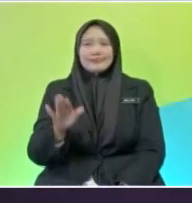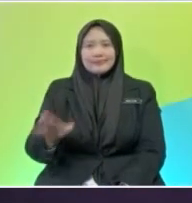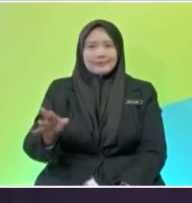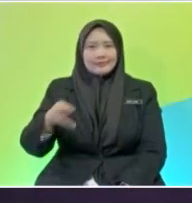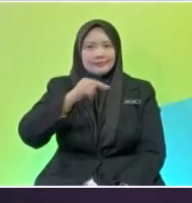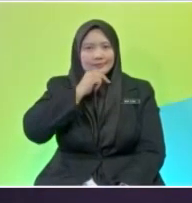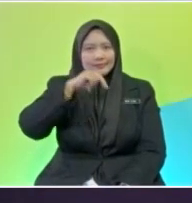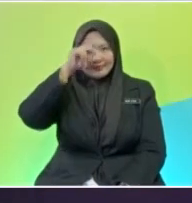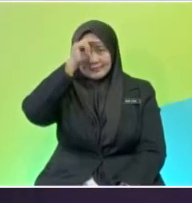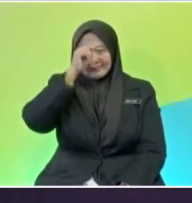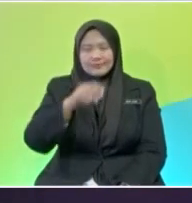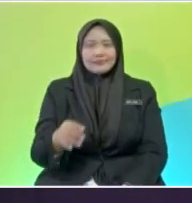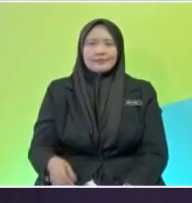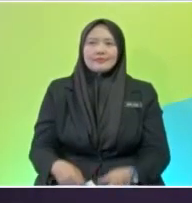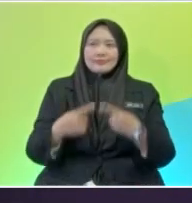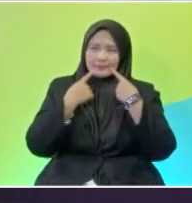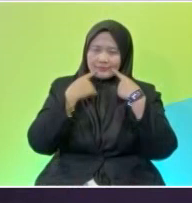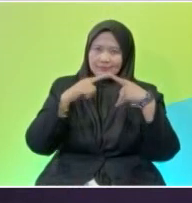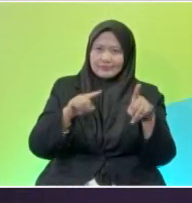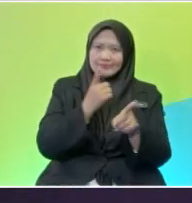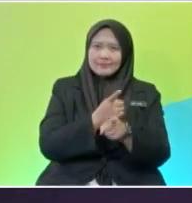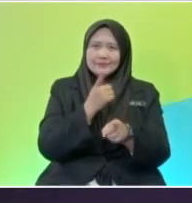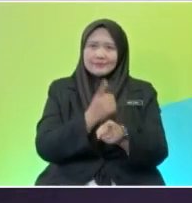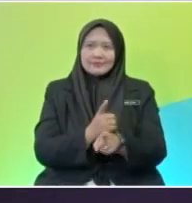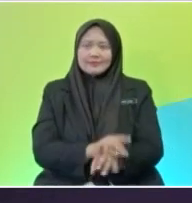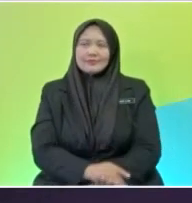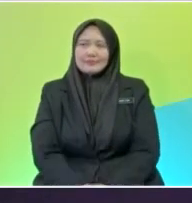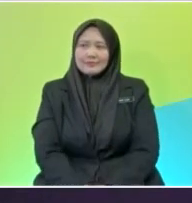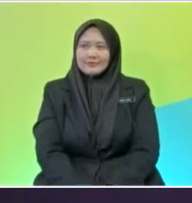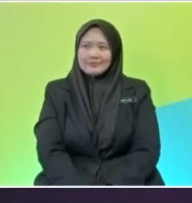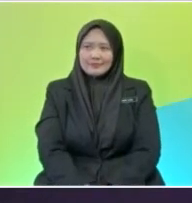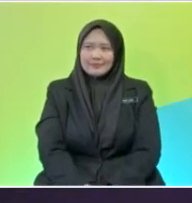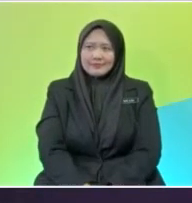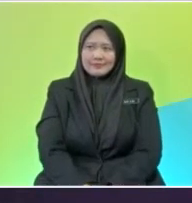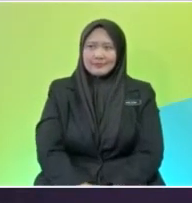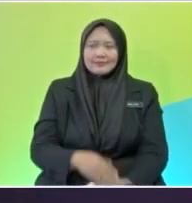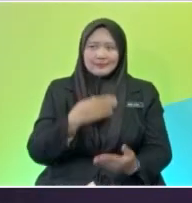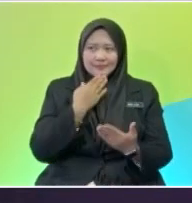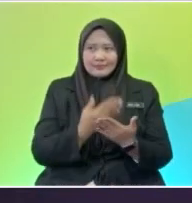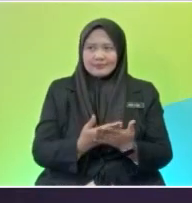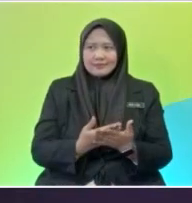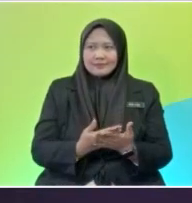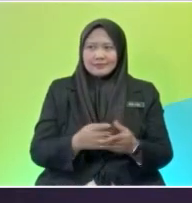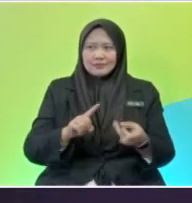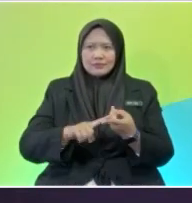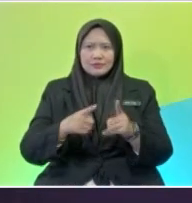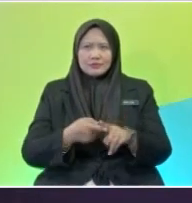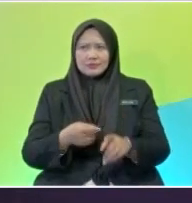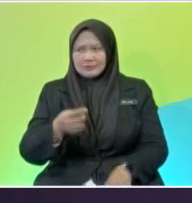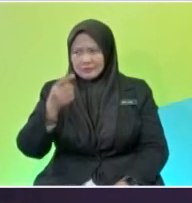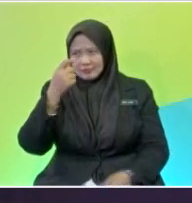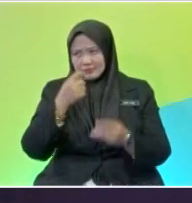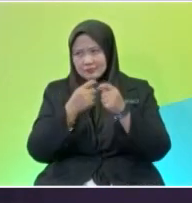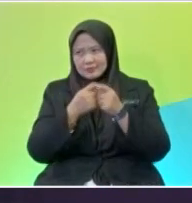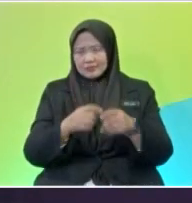bintang juga untuk adik Jannah oke jawab apa yang telah diberikan vc gue nampaknya kawan-kawan Apa